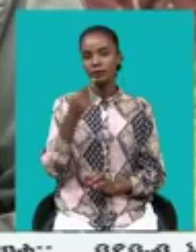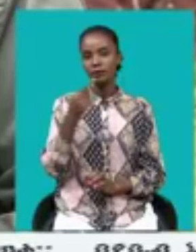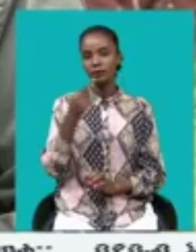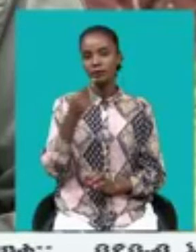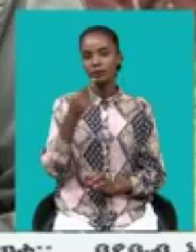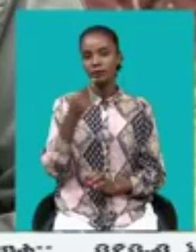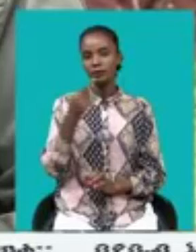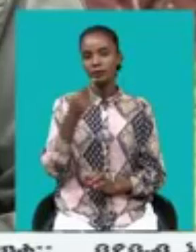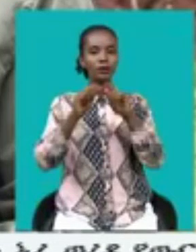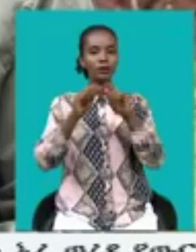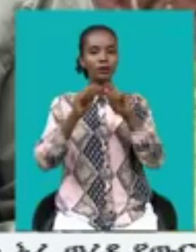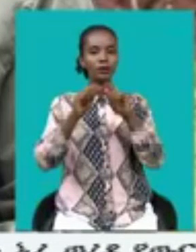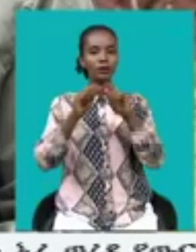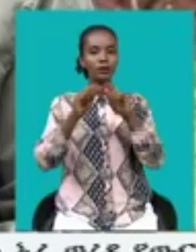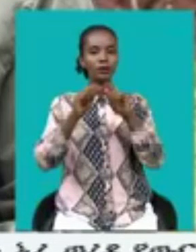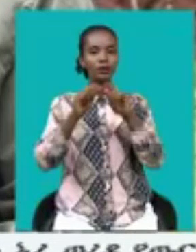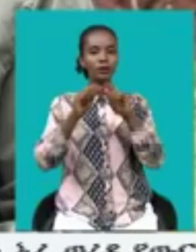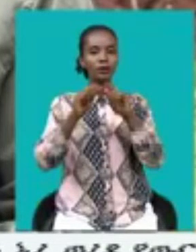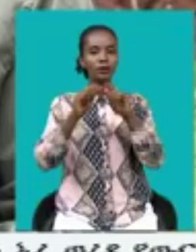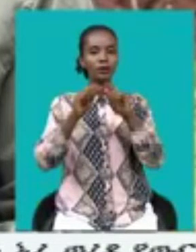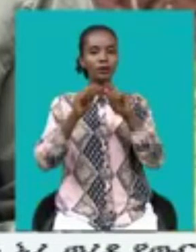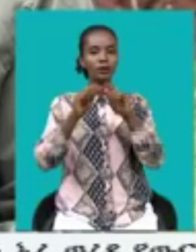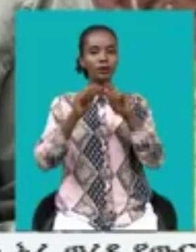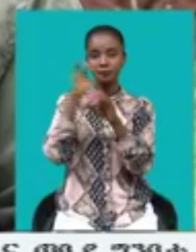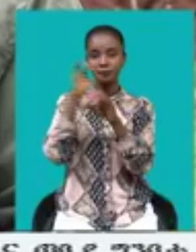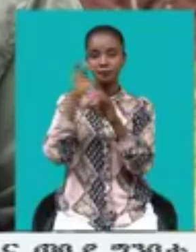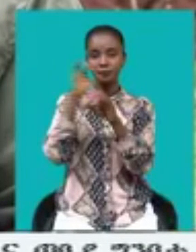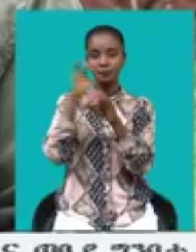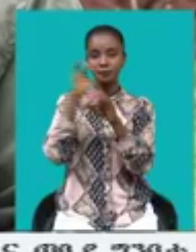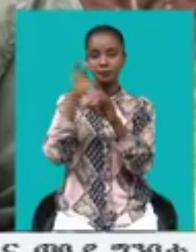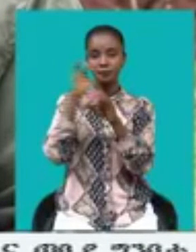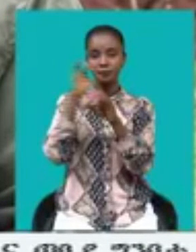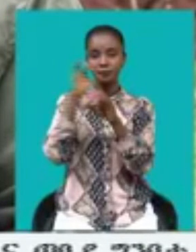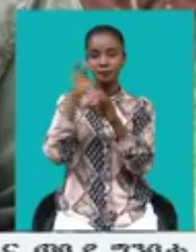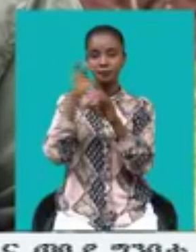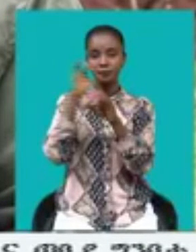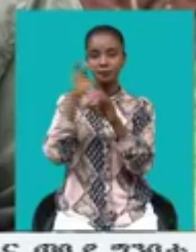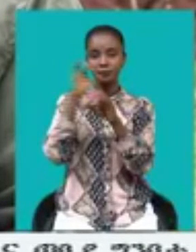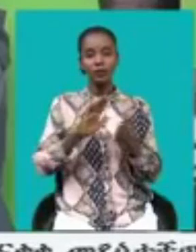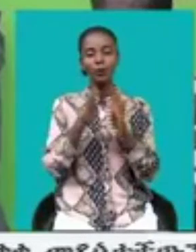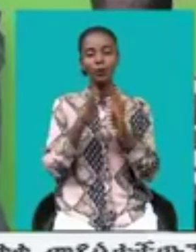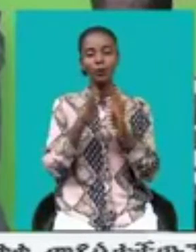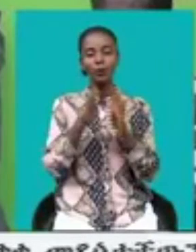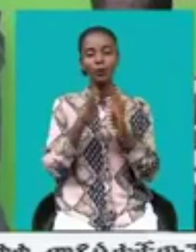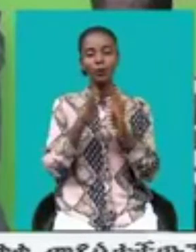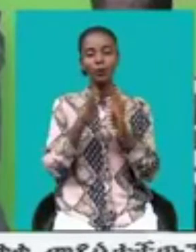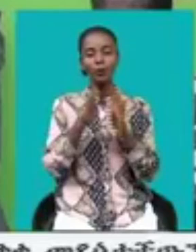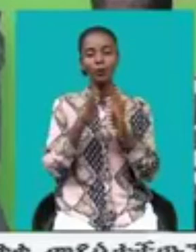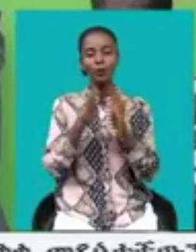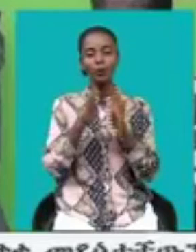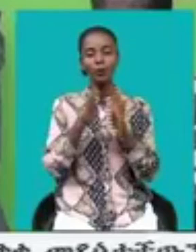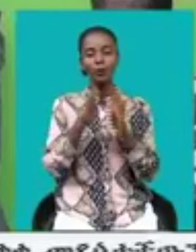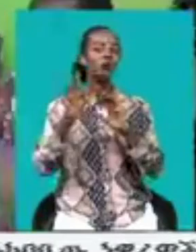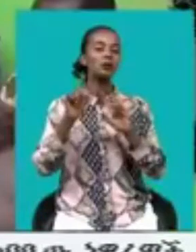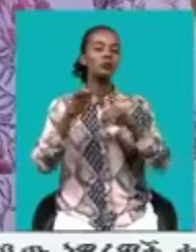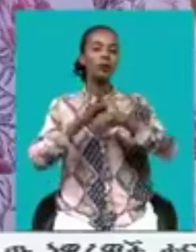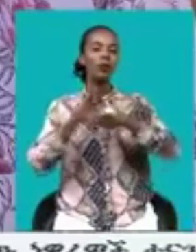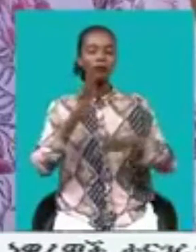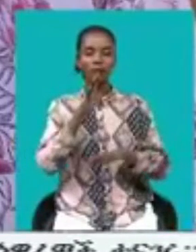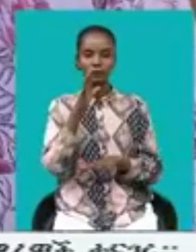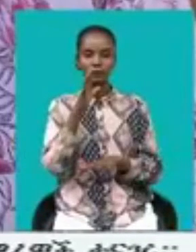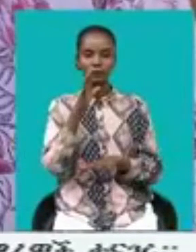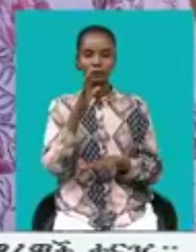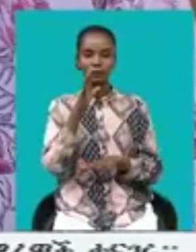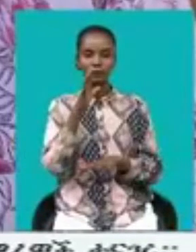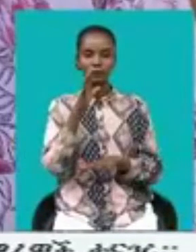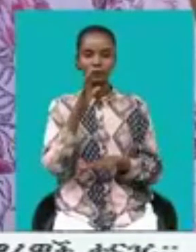የሚመስል አይነት ኑሮ ከኖረች ቤቱ ተሰርቶ ከበቃ በኋላ እዚህ ውስጥ ገብታ ራብተኛ ከሆነች አሁንም ችግሯ ከሷ አይላቀቅም። ይህን